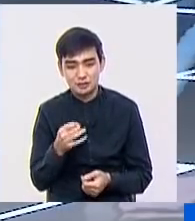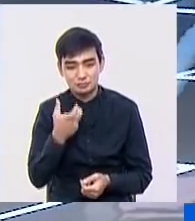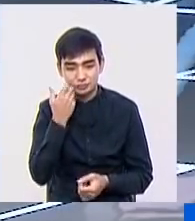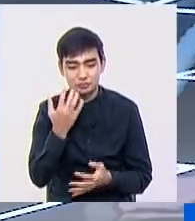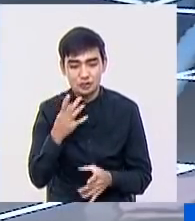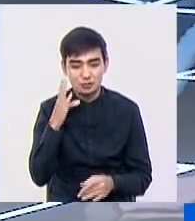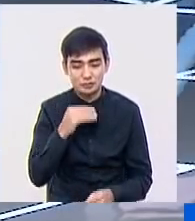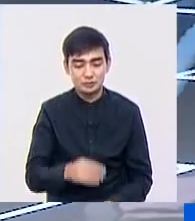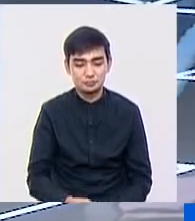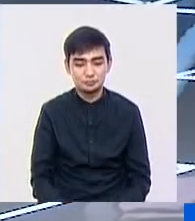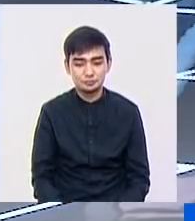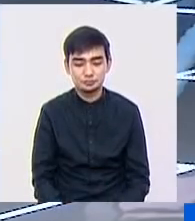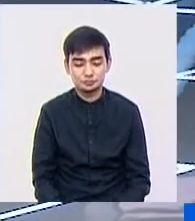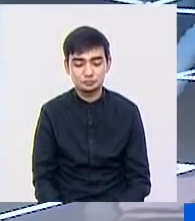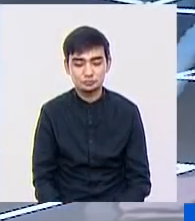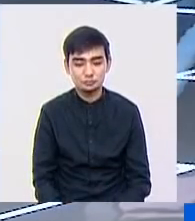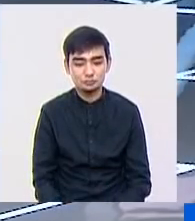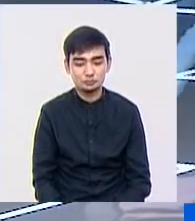эффективен?